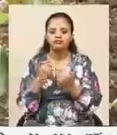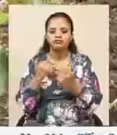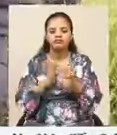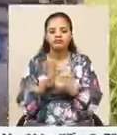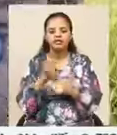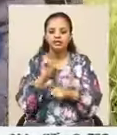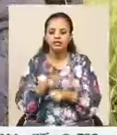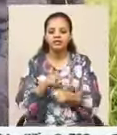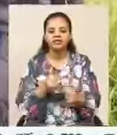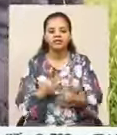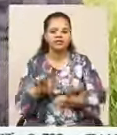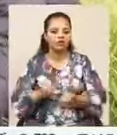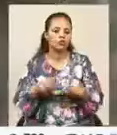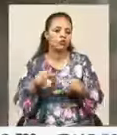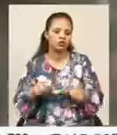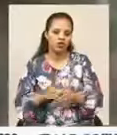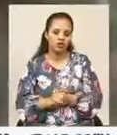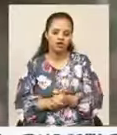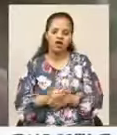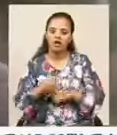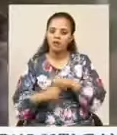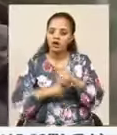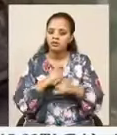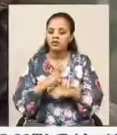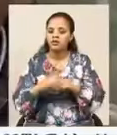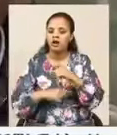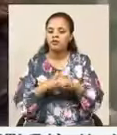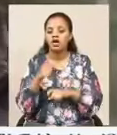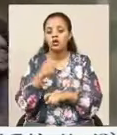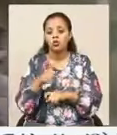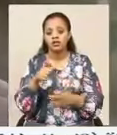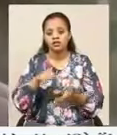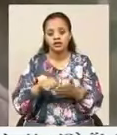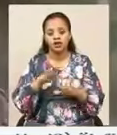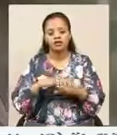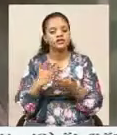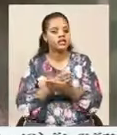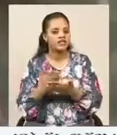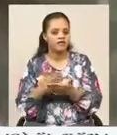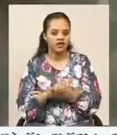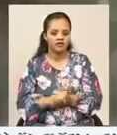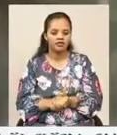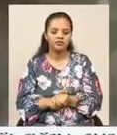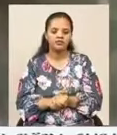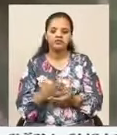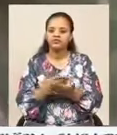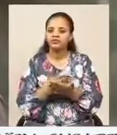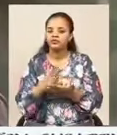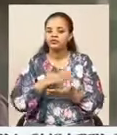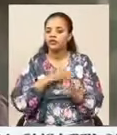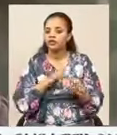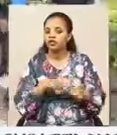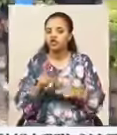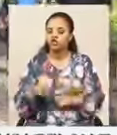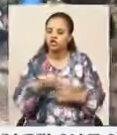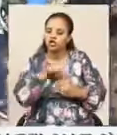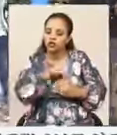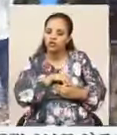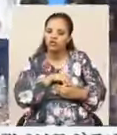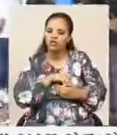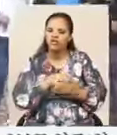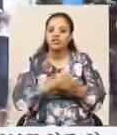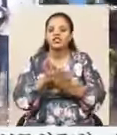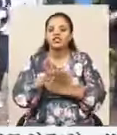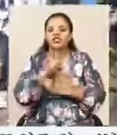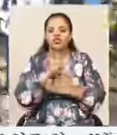ተገቢውን ክትትል ሲያደርጉ ቆይተዋል። በየዓመቱ በዚህ በአረንጓዴ አሻራ ላይ እንሳተፋለን። መሳተፋችን ደግሞ ከውስጥ የመነጨ